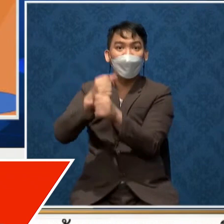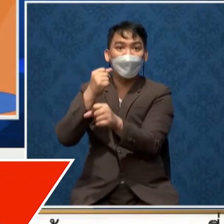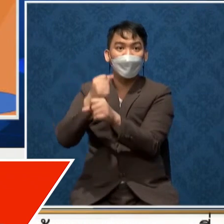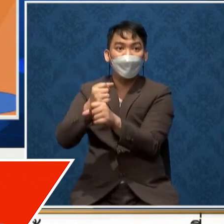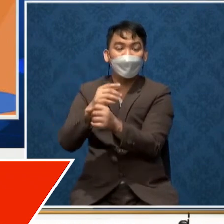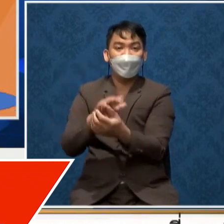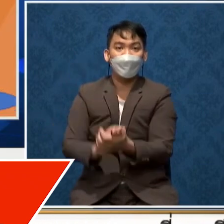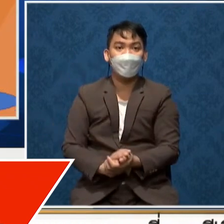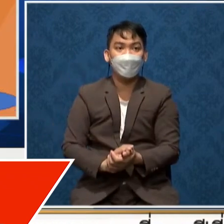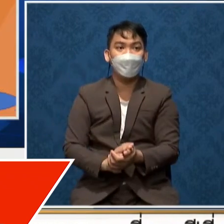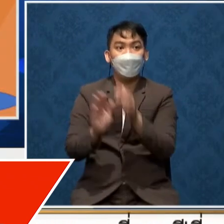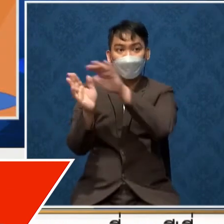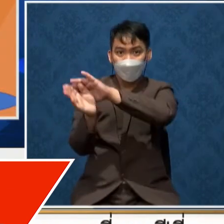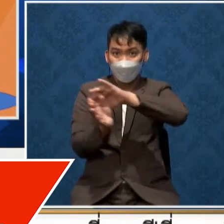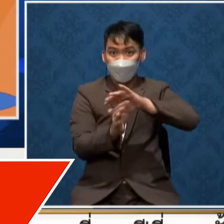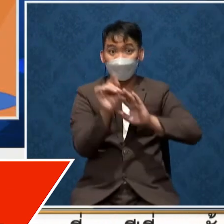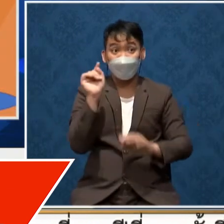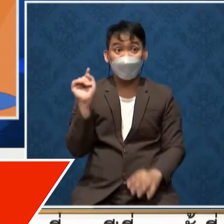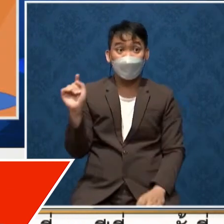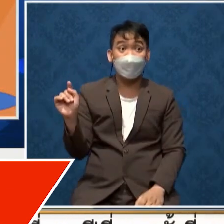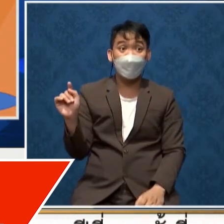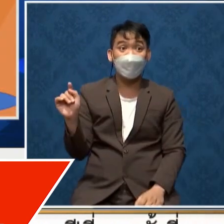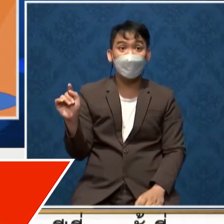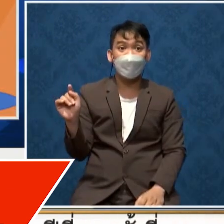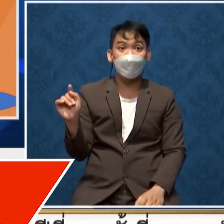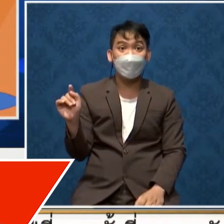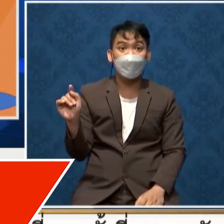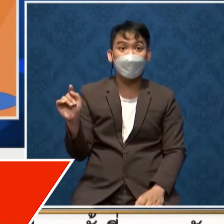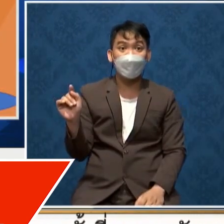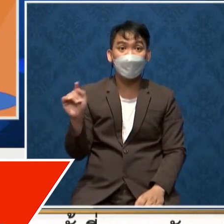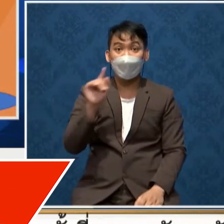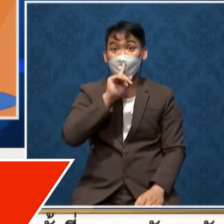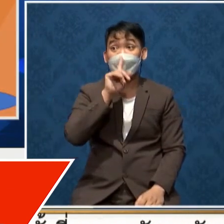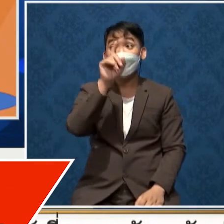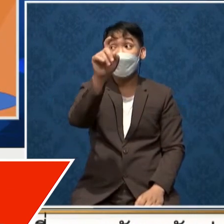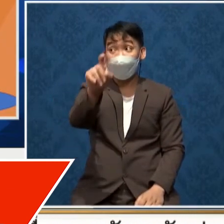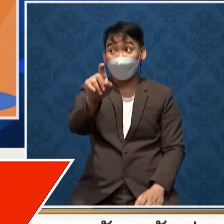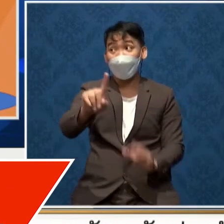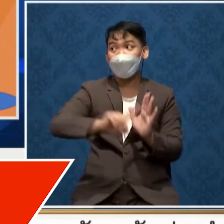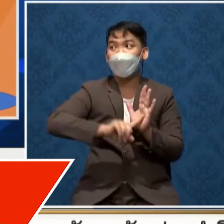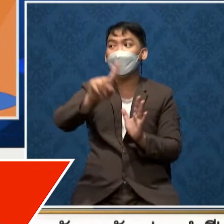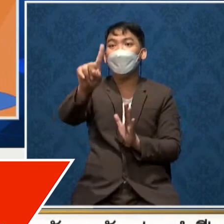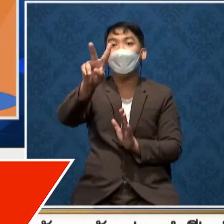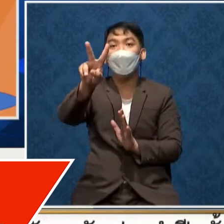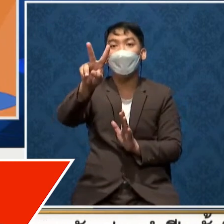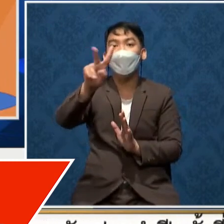คำถามถัดไปครับท่านประธานครับคือการถามครั้งที่สอง